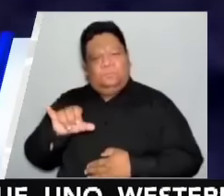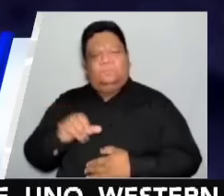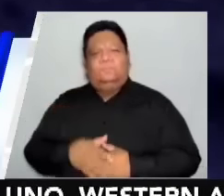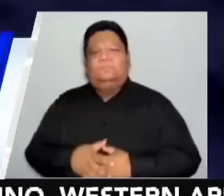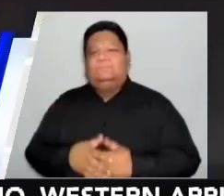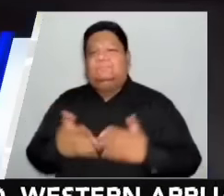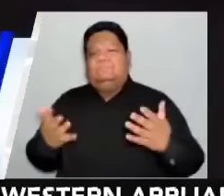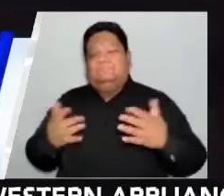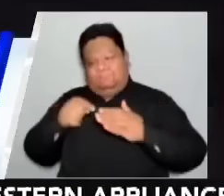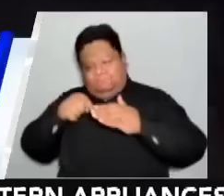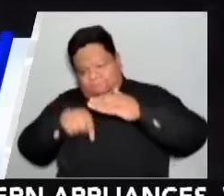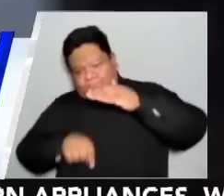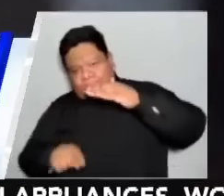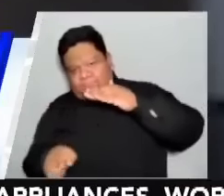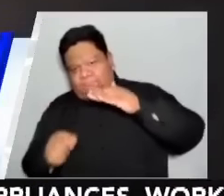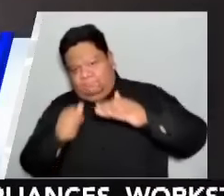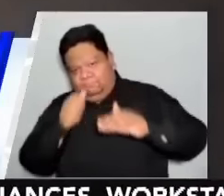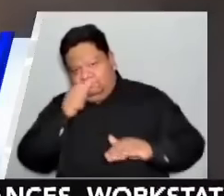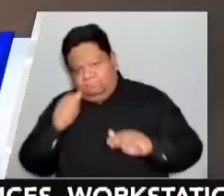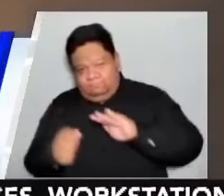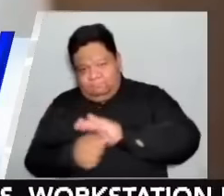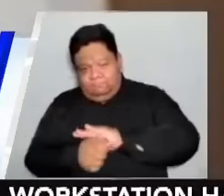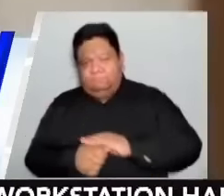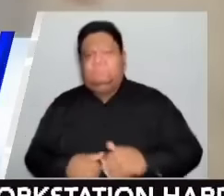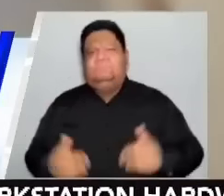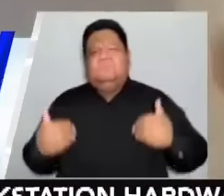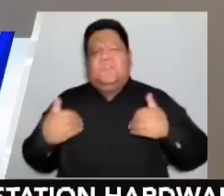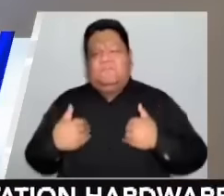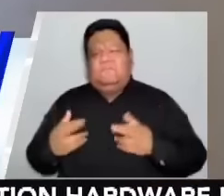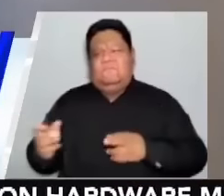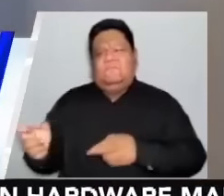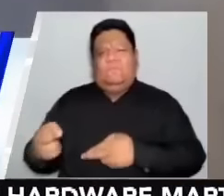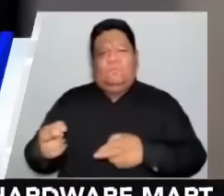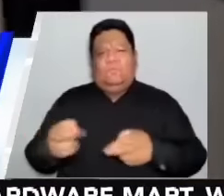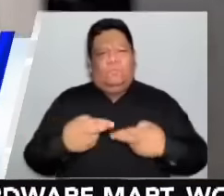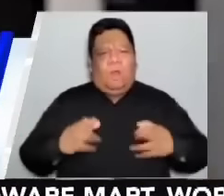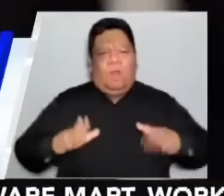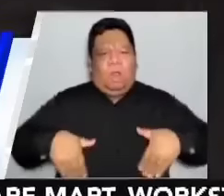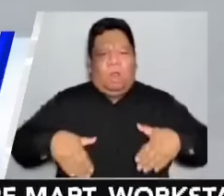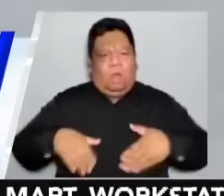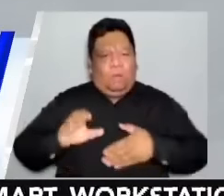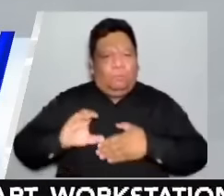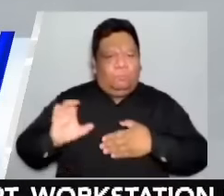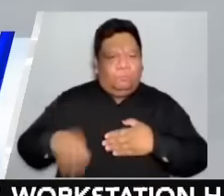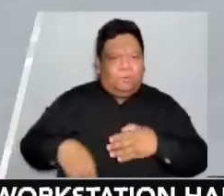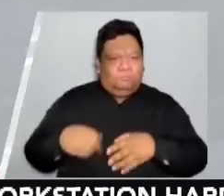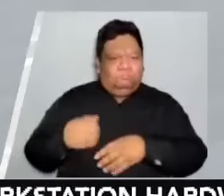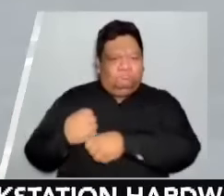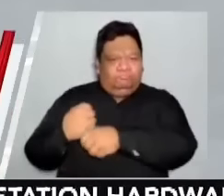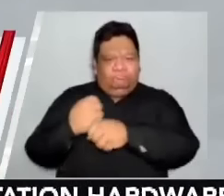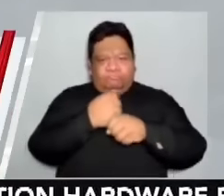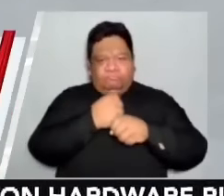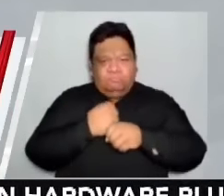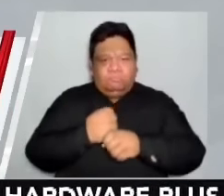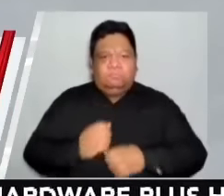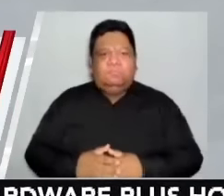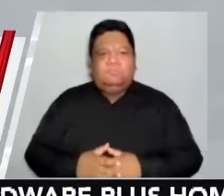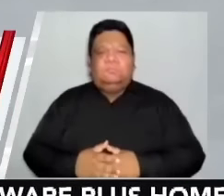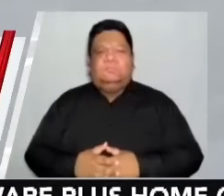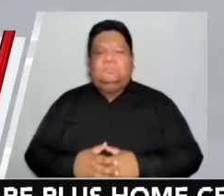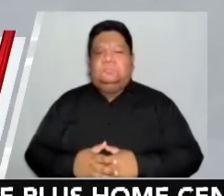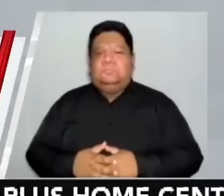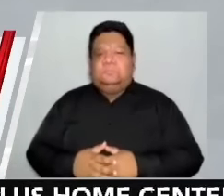basement may mga kwarto ring hindi pa tapos Sinukuan namin ng plano mismo